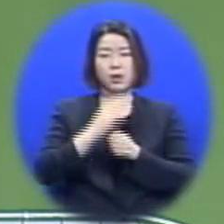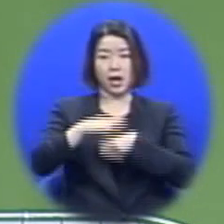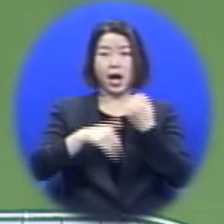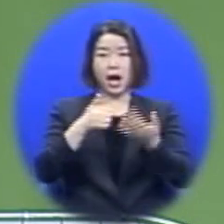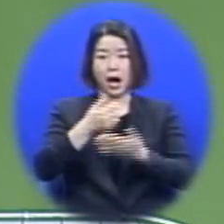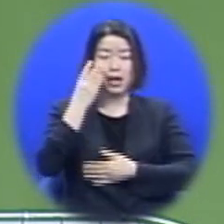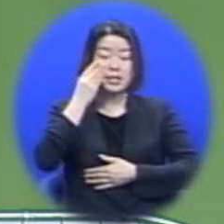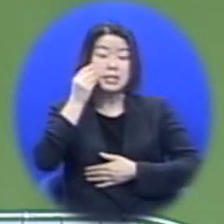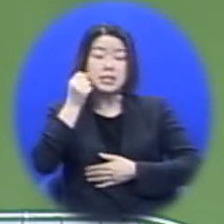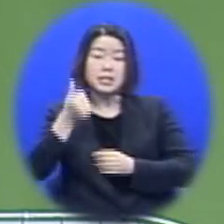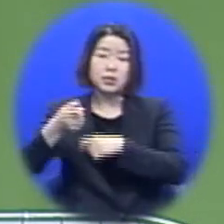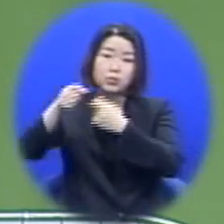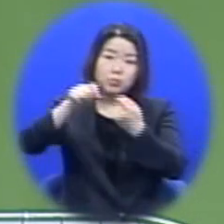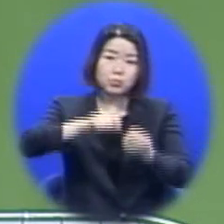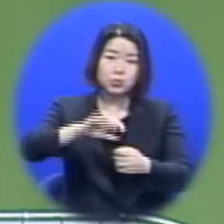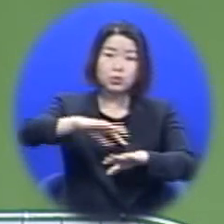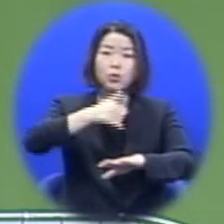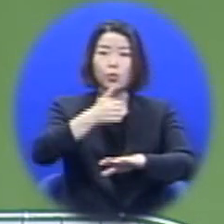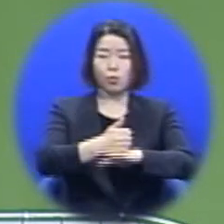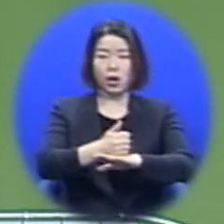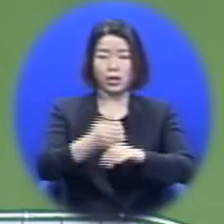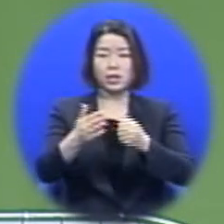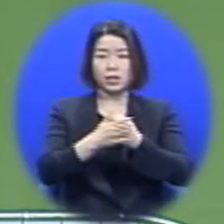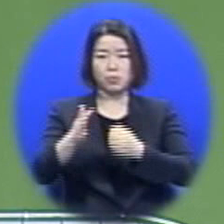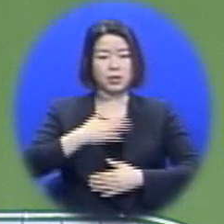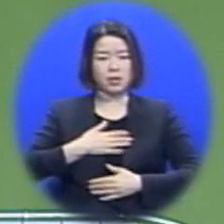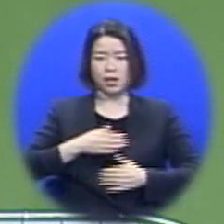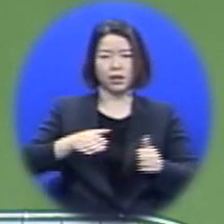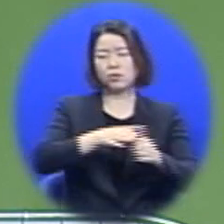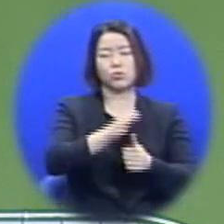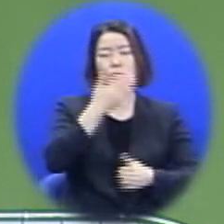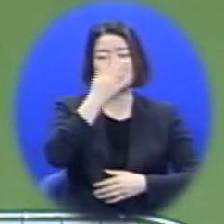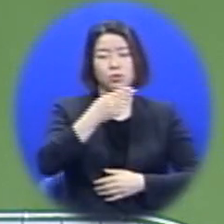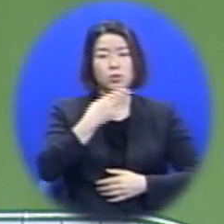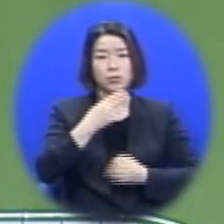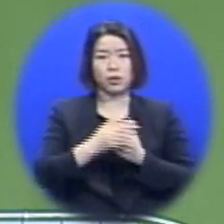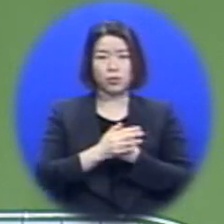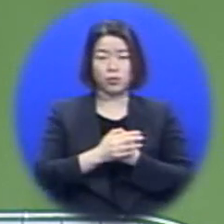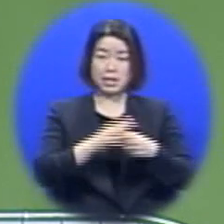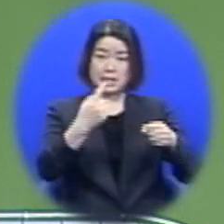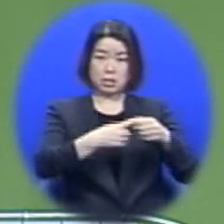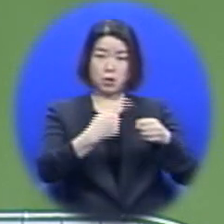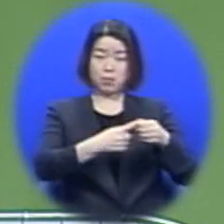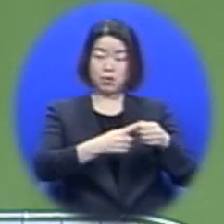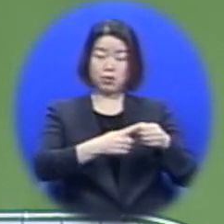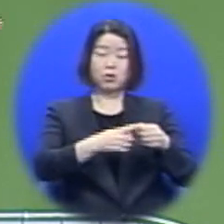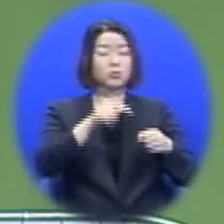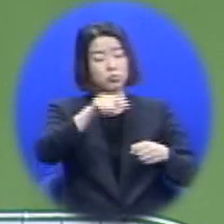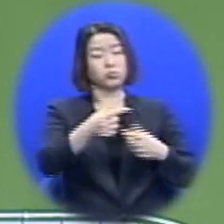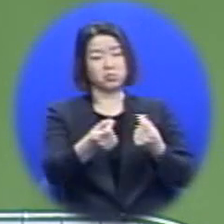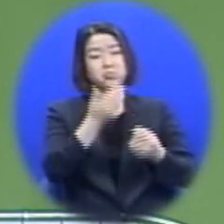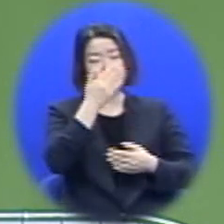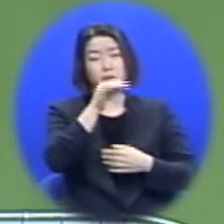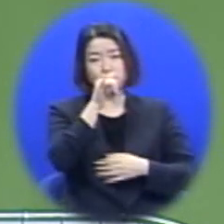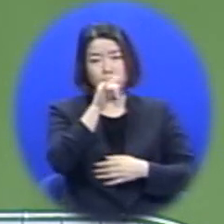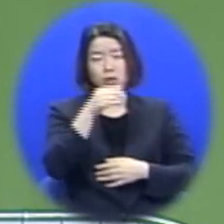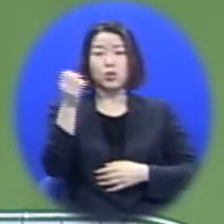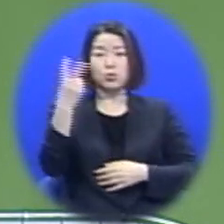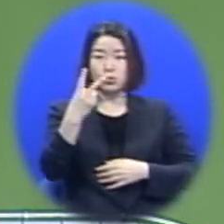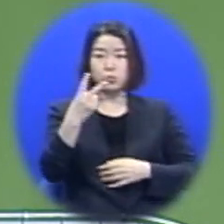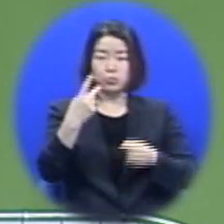하나님이 기름 부은 왕인데 내가 죽일 수는 없다고. 아니, 첫 번째는 그럴 수 있어도 두 번째 또 왔을